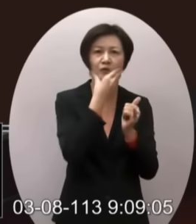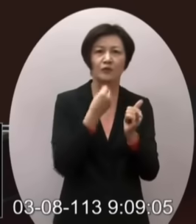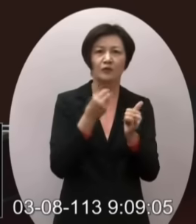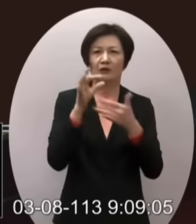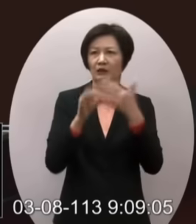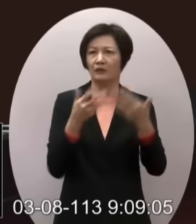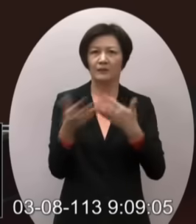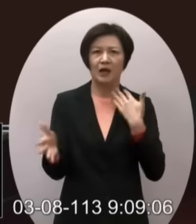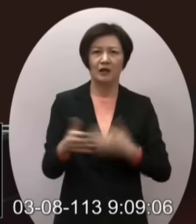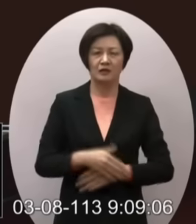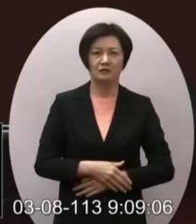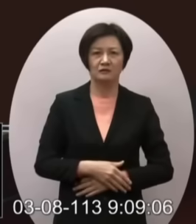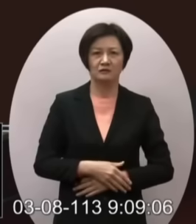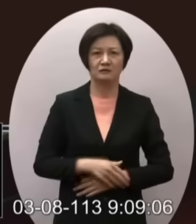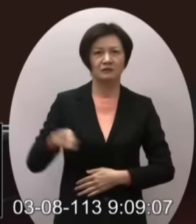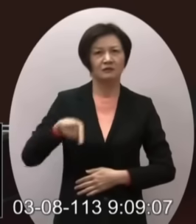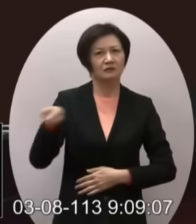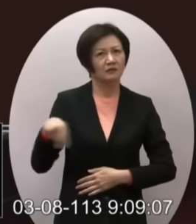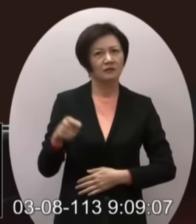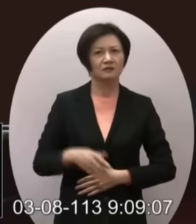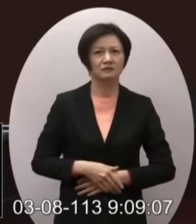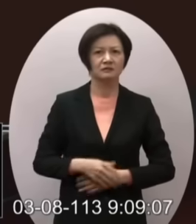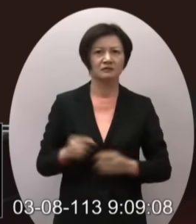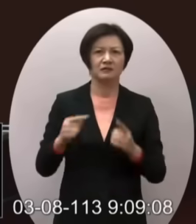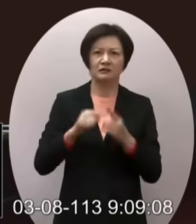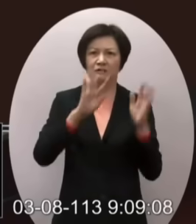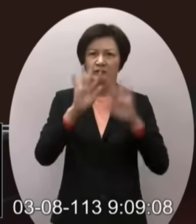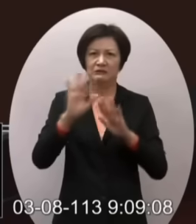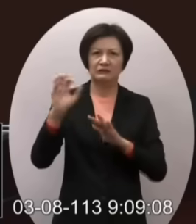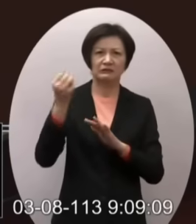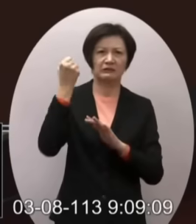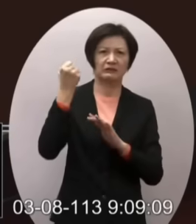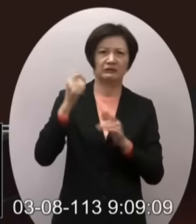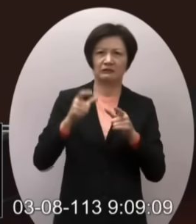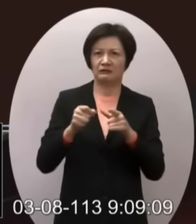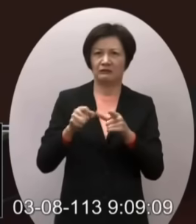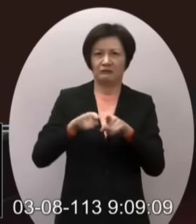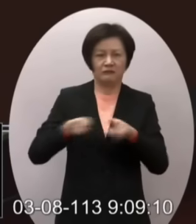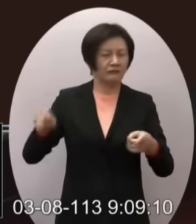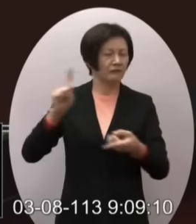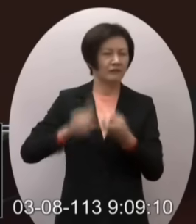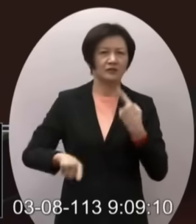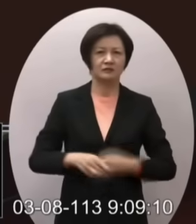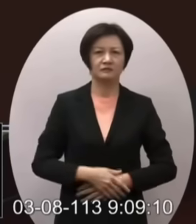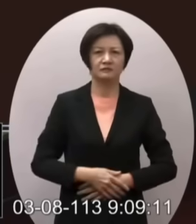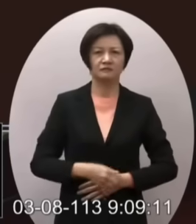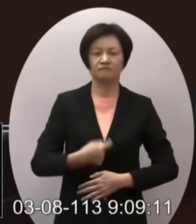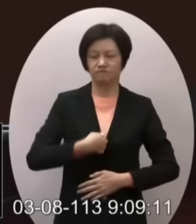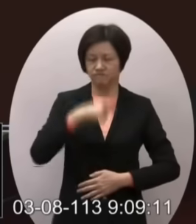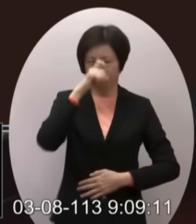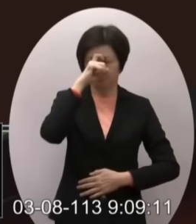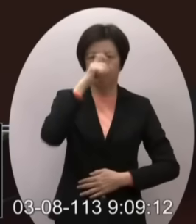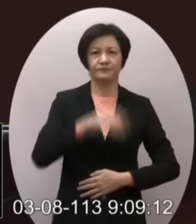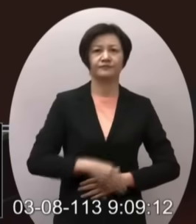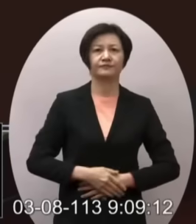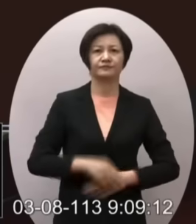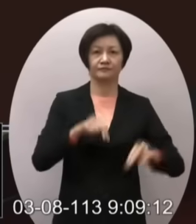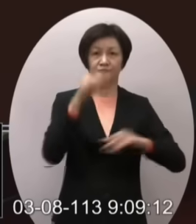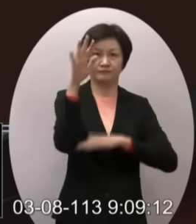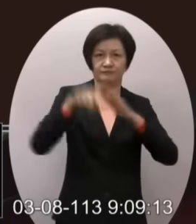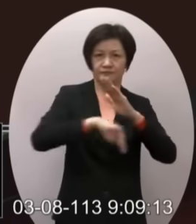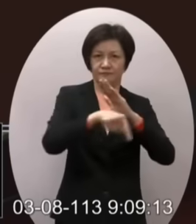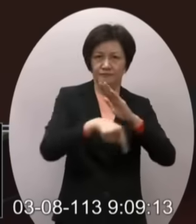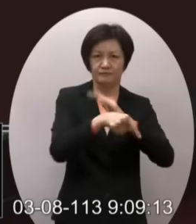格，实难为合乎人情义理。本席由衷的希望我们行政